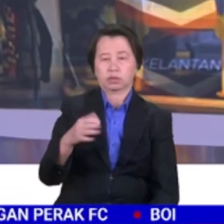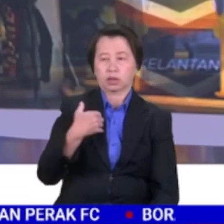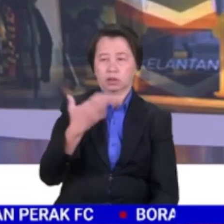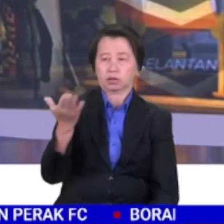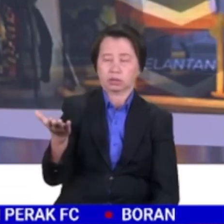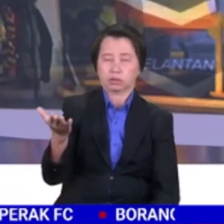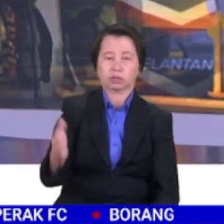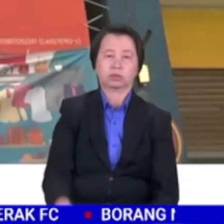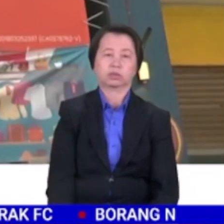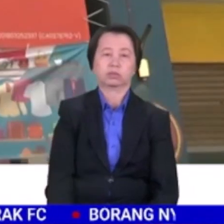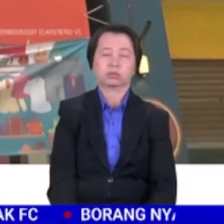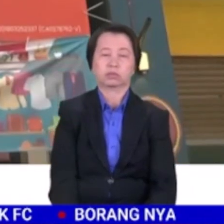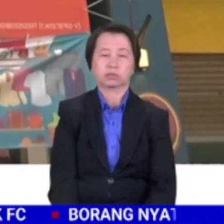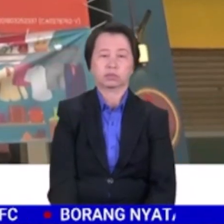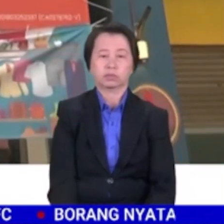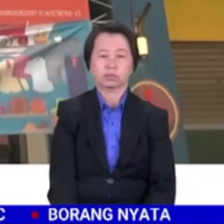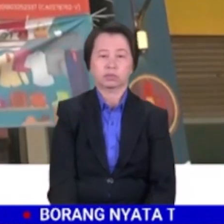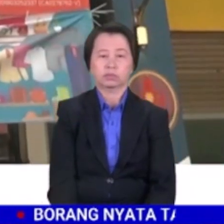perinciannya.